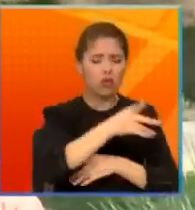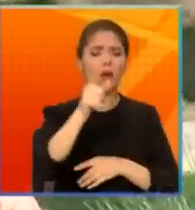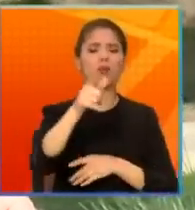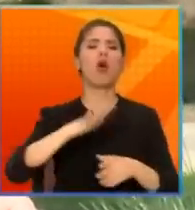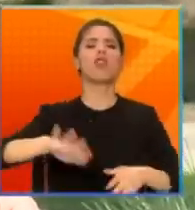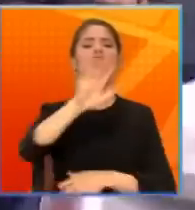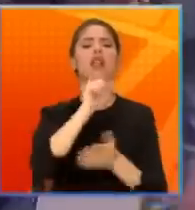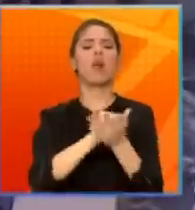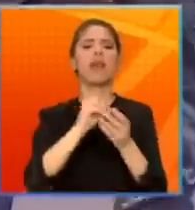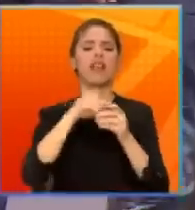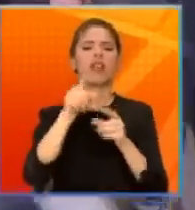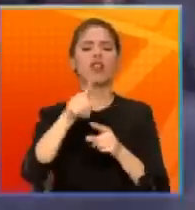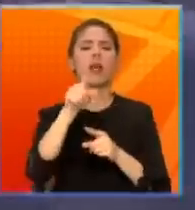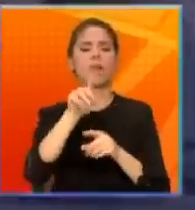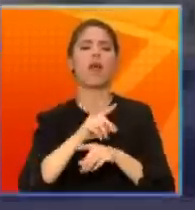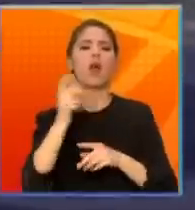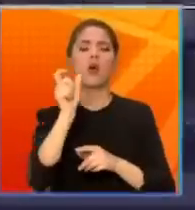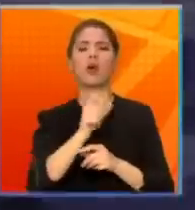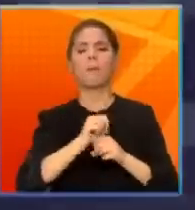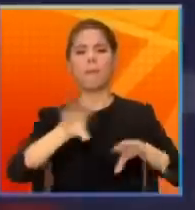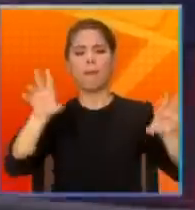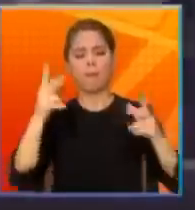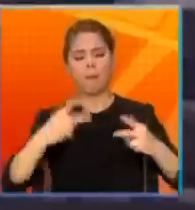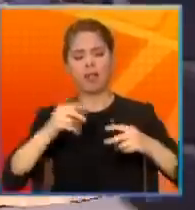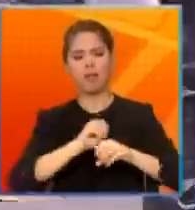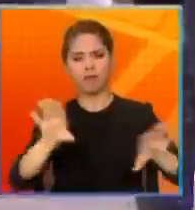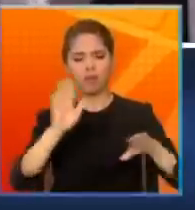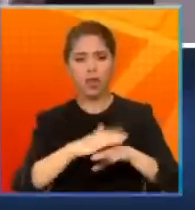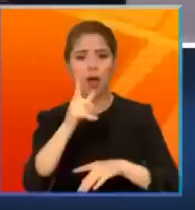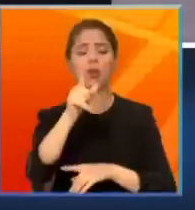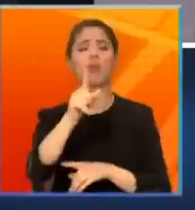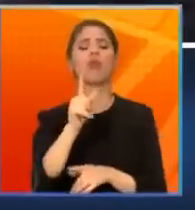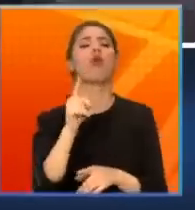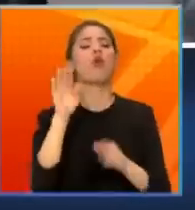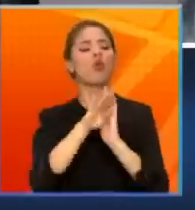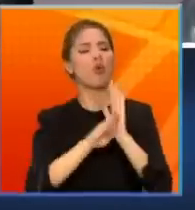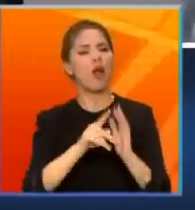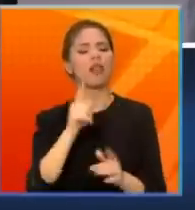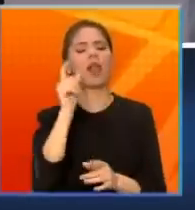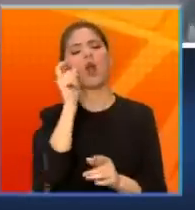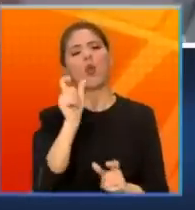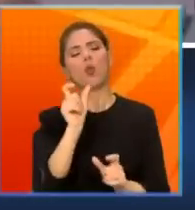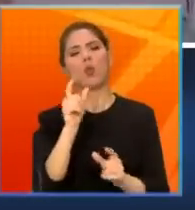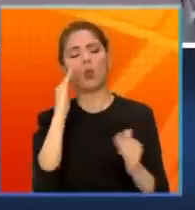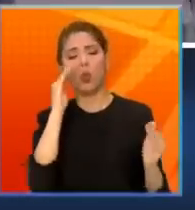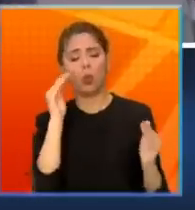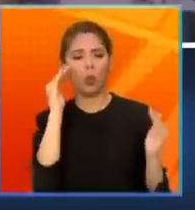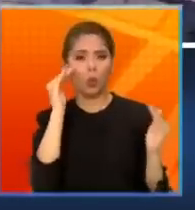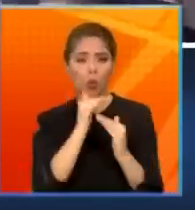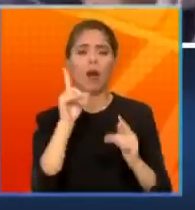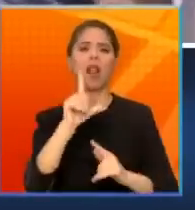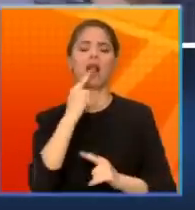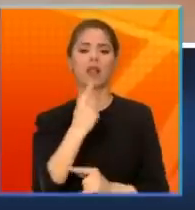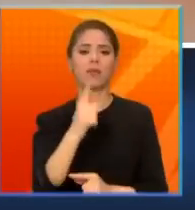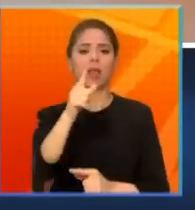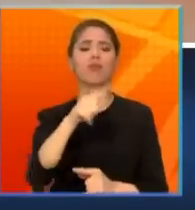medya üzerinden bir mesaj yayınladı. Kurallara titizlikle uyulmasını istedi. Bunları rastgele söylemiyoruz. Bunları şu